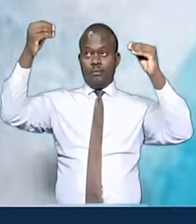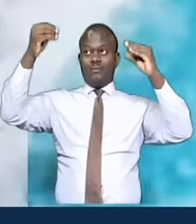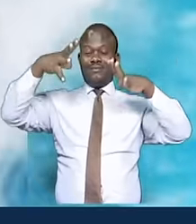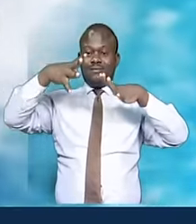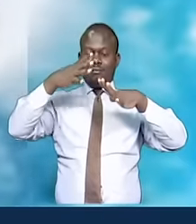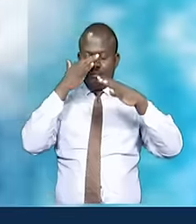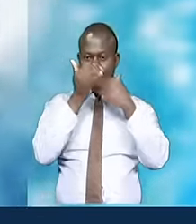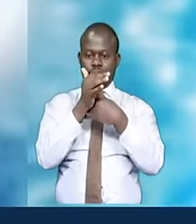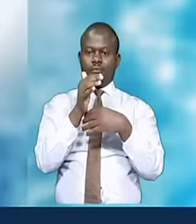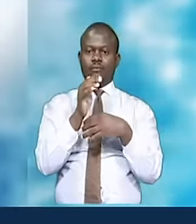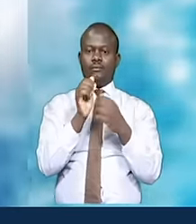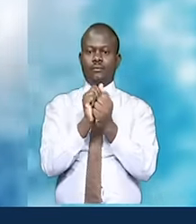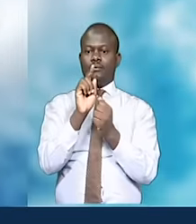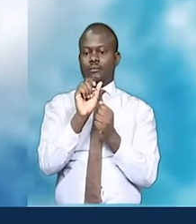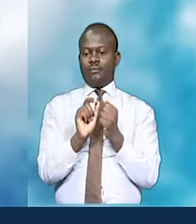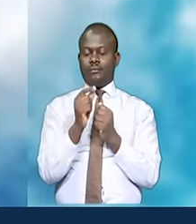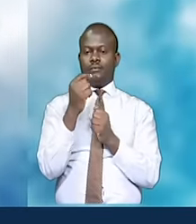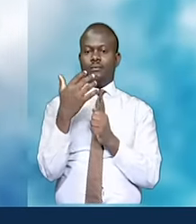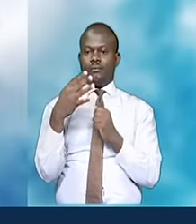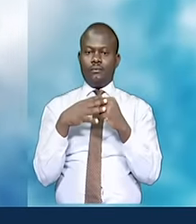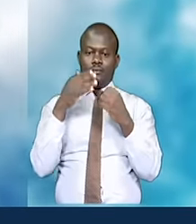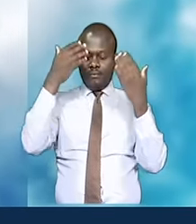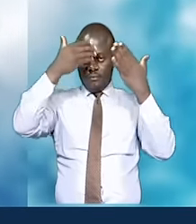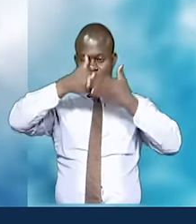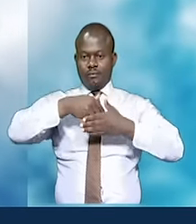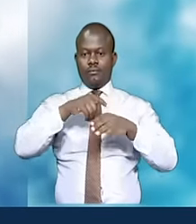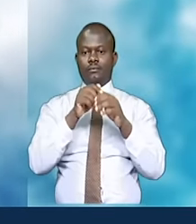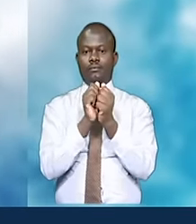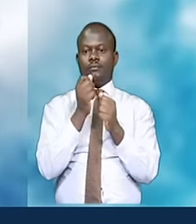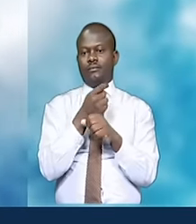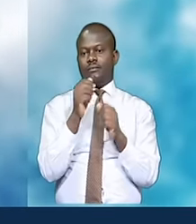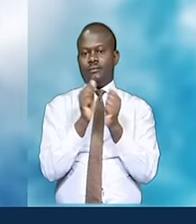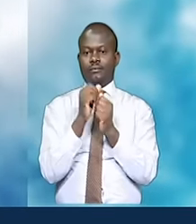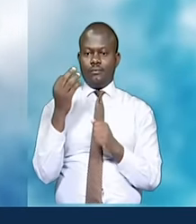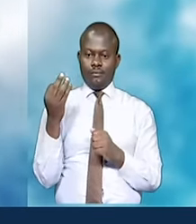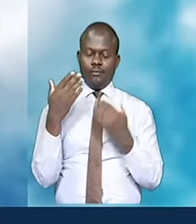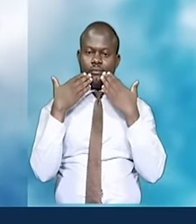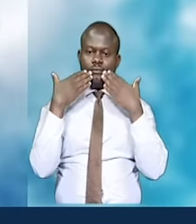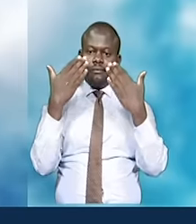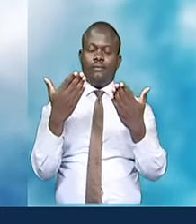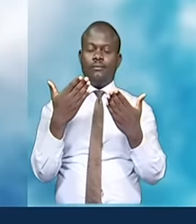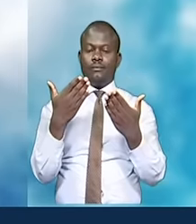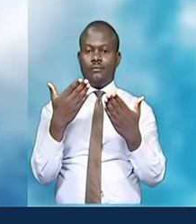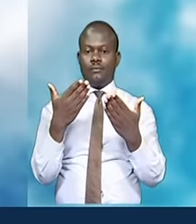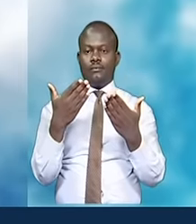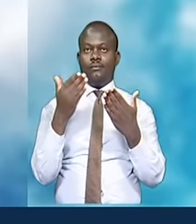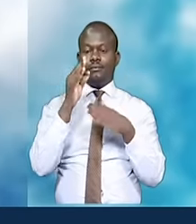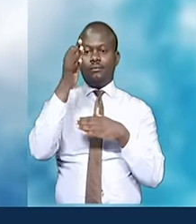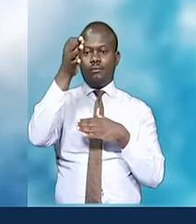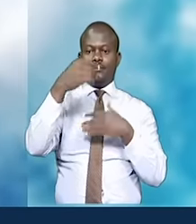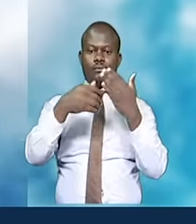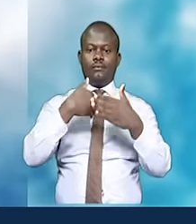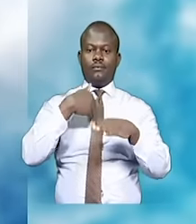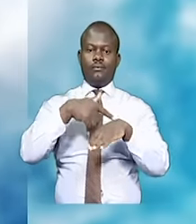isaa 11:59 rikarenga nimugoroba isaa 12:13 mwakoze gukurikirana makuru itanganyagiye naho utamukomeza